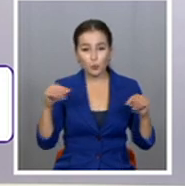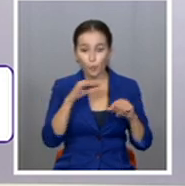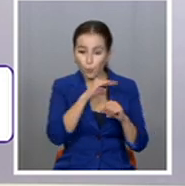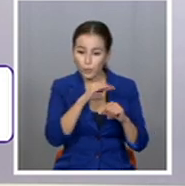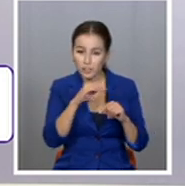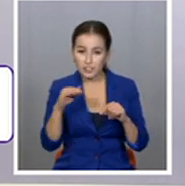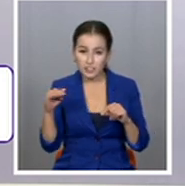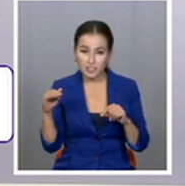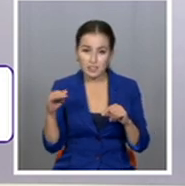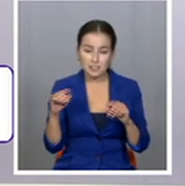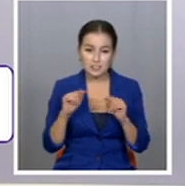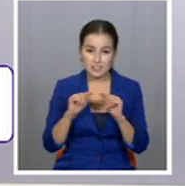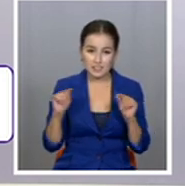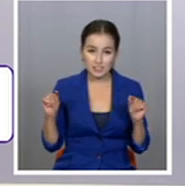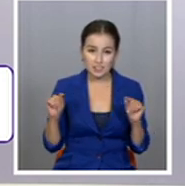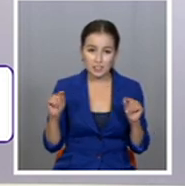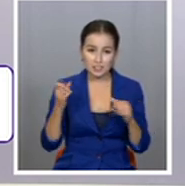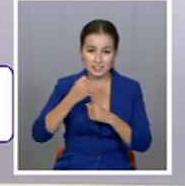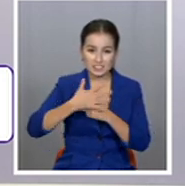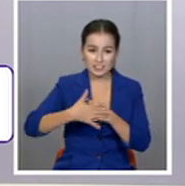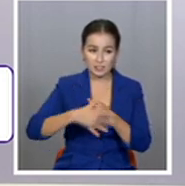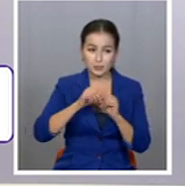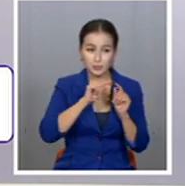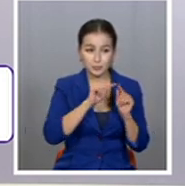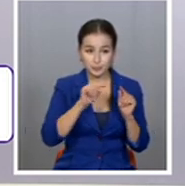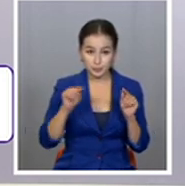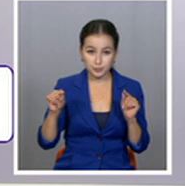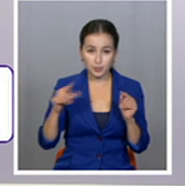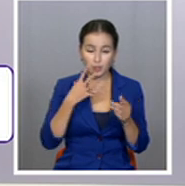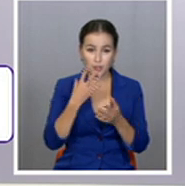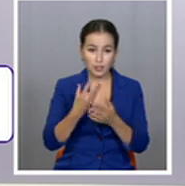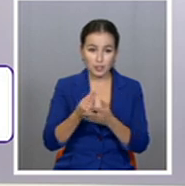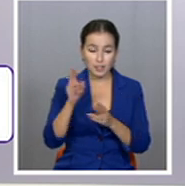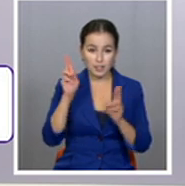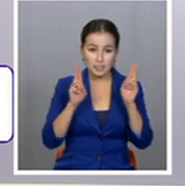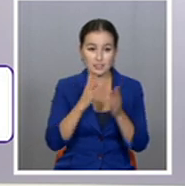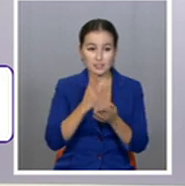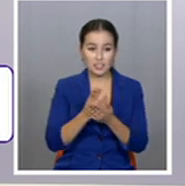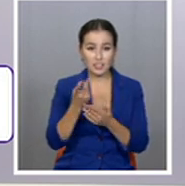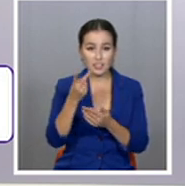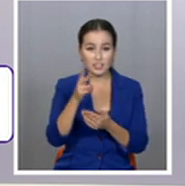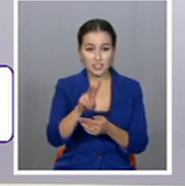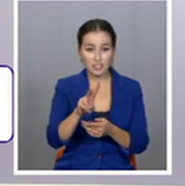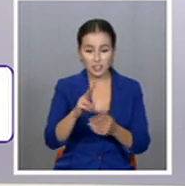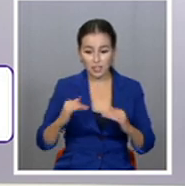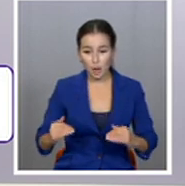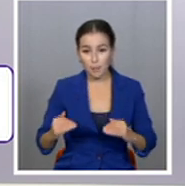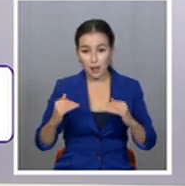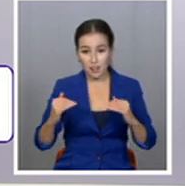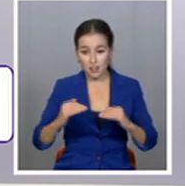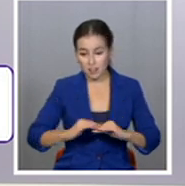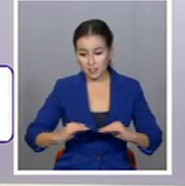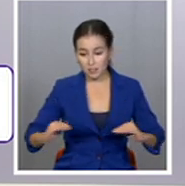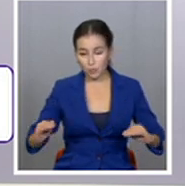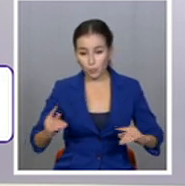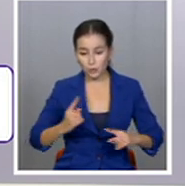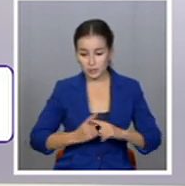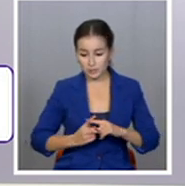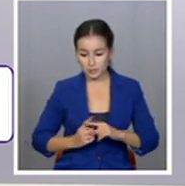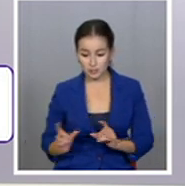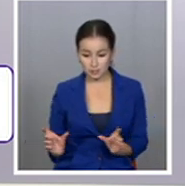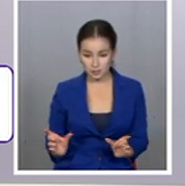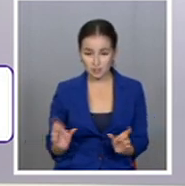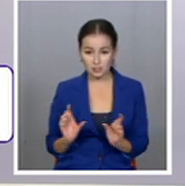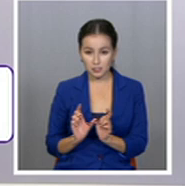Енді ортасызықтың қасиеті бойынша ол екі табанның ұзындықтарының қосындысының жартысына тең. Сонда Б,